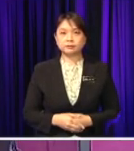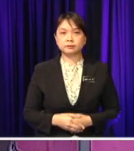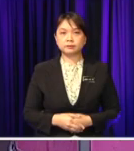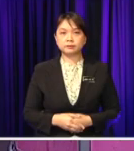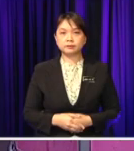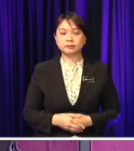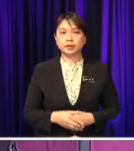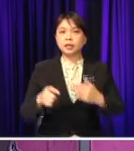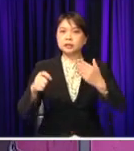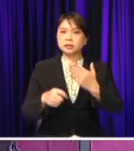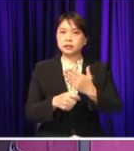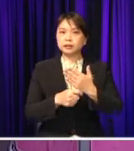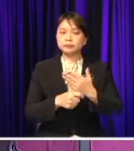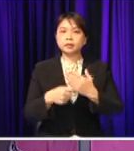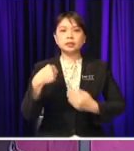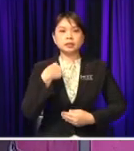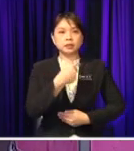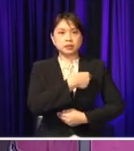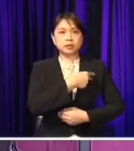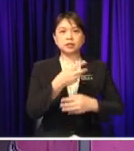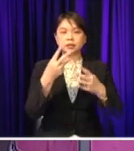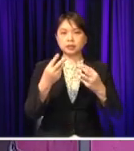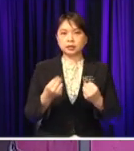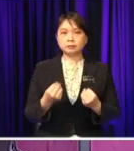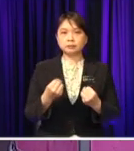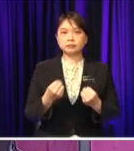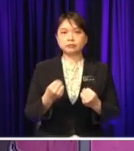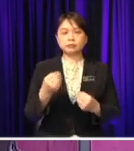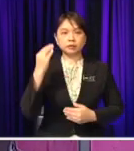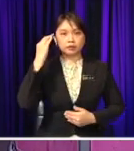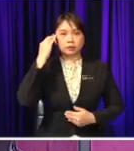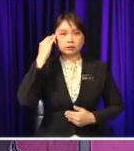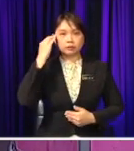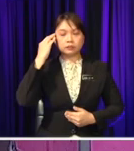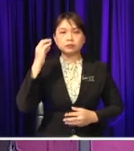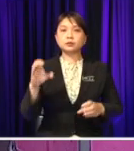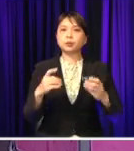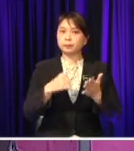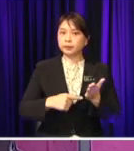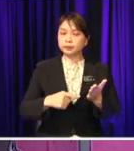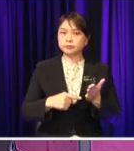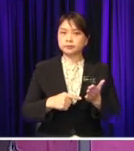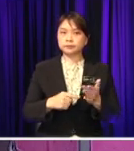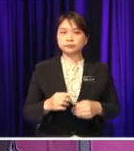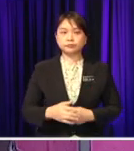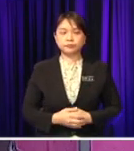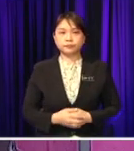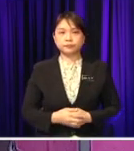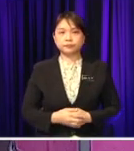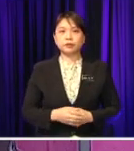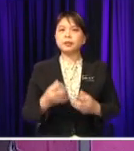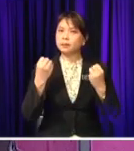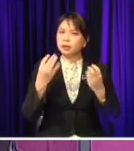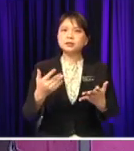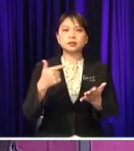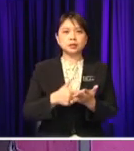kita buat ini operasi tambah ke operasi tolak ke ataupun aja lagi banyak operasi lain yang kita akan belajar nanti